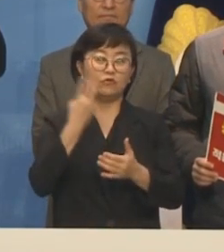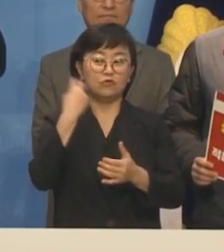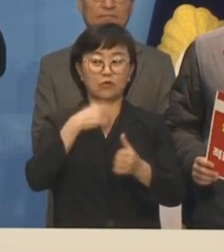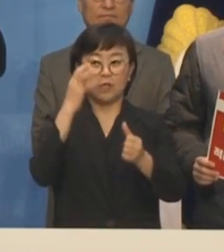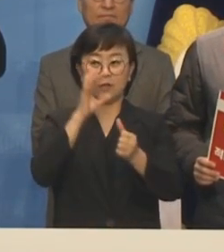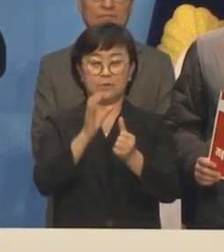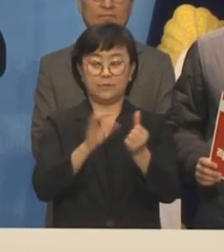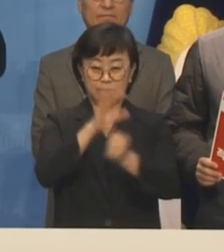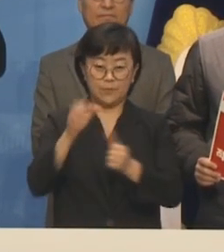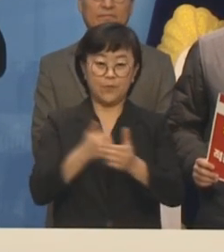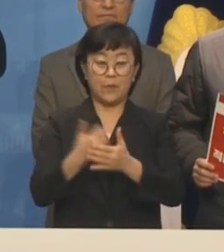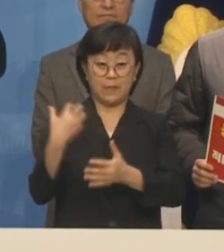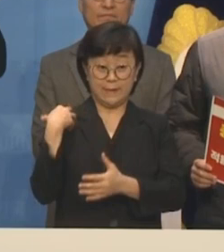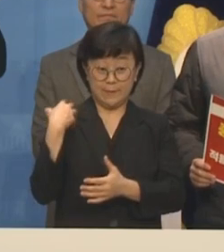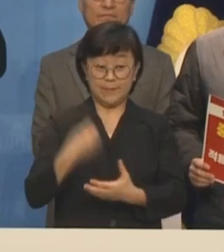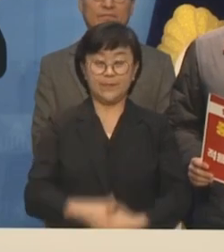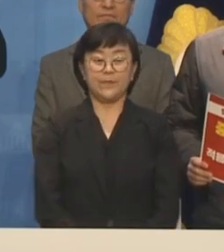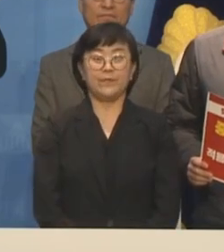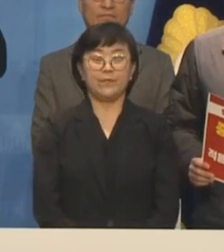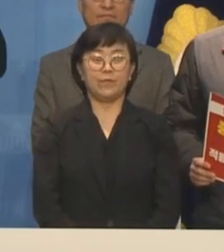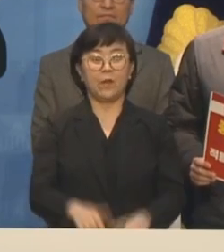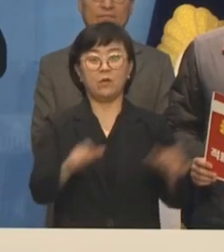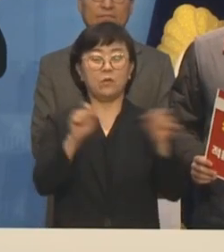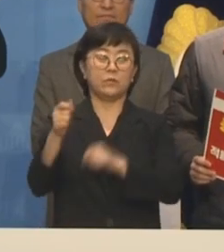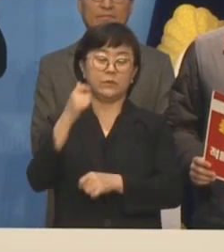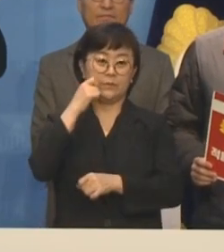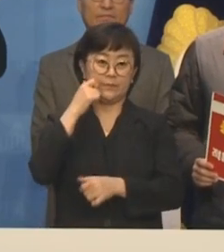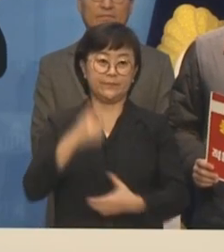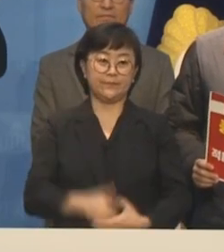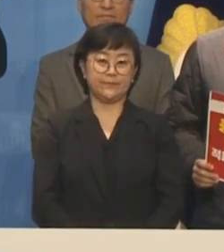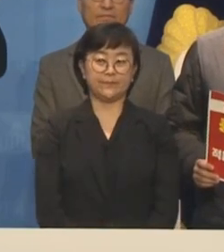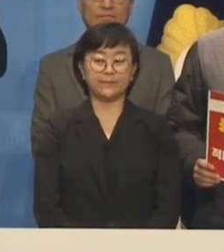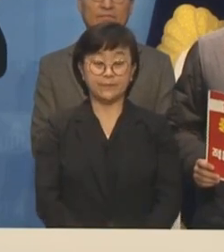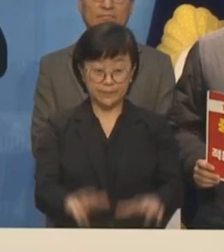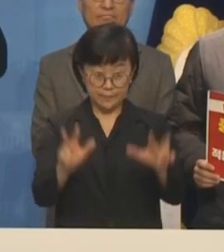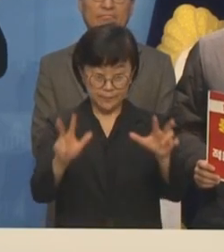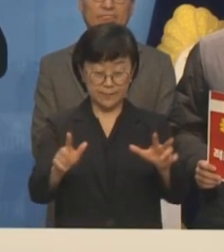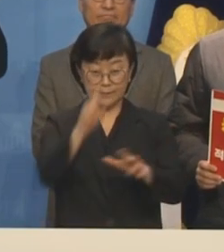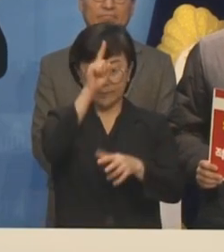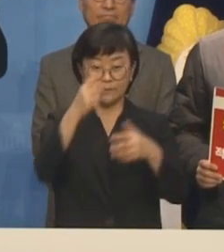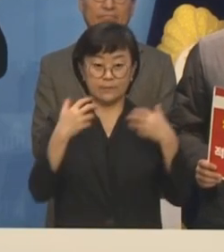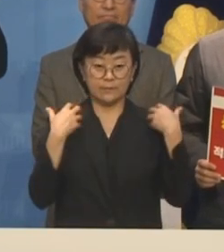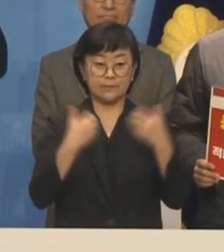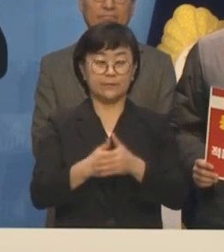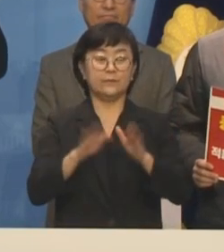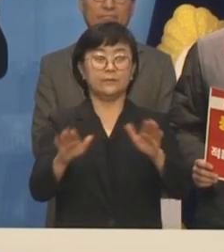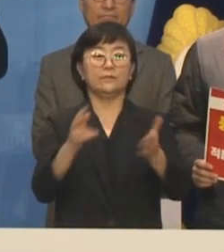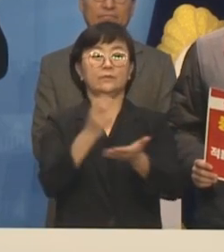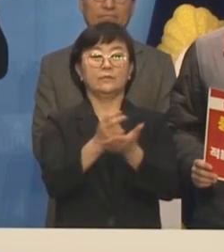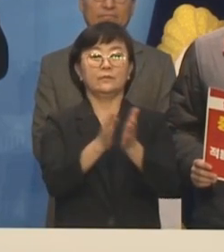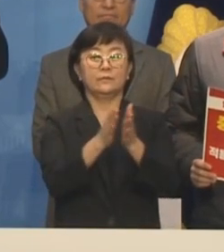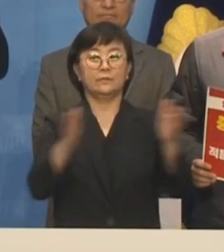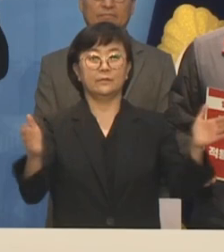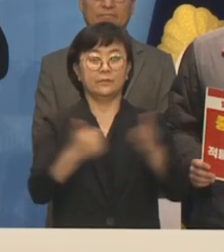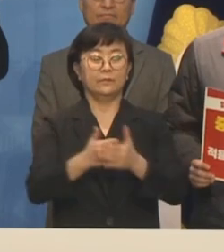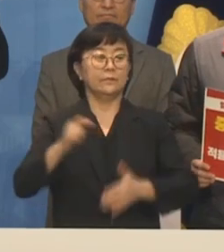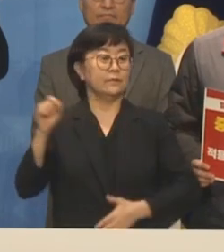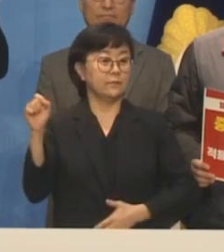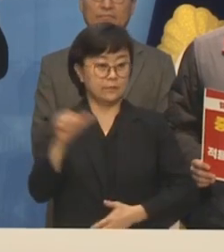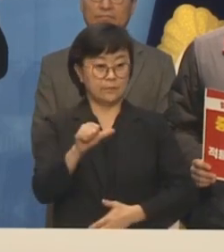말입니까? 더 이상 유예할 수 없습니다. 이제 정부는 이 법을 시행하면서